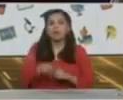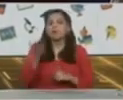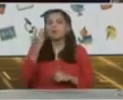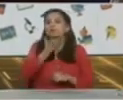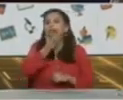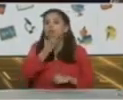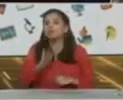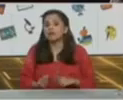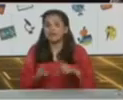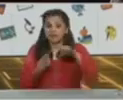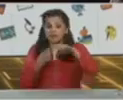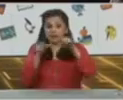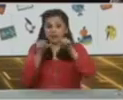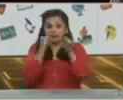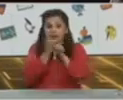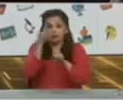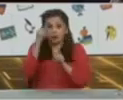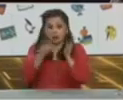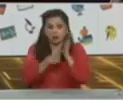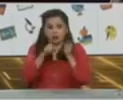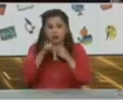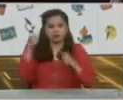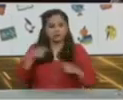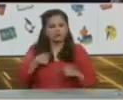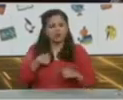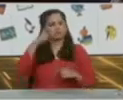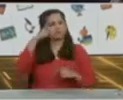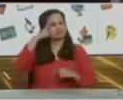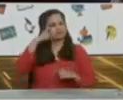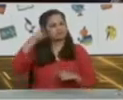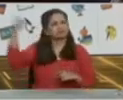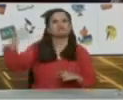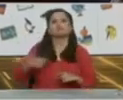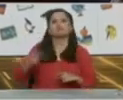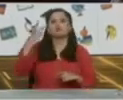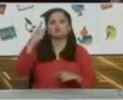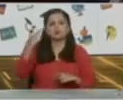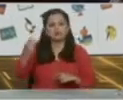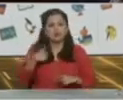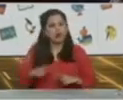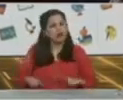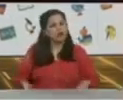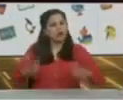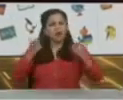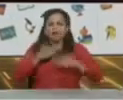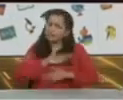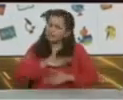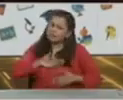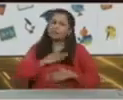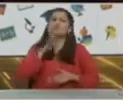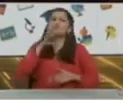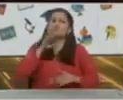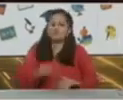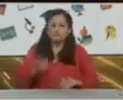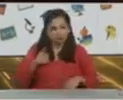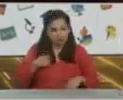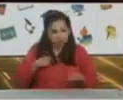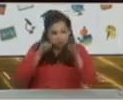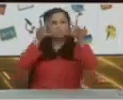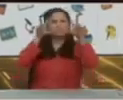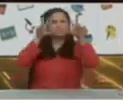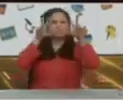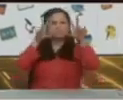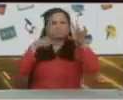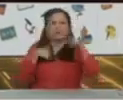लिखा है, मैंने स्वप्न देखा कि जीवन आनंद है। मैं जागा